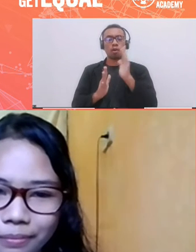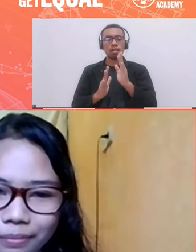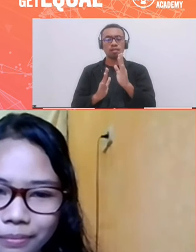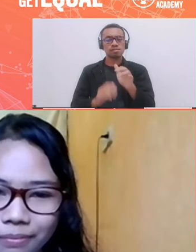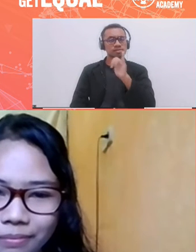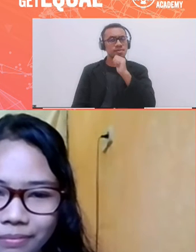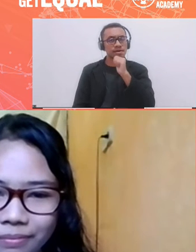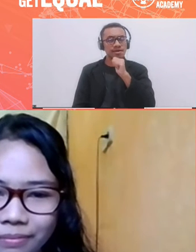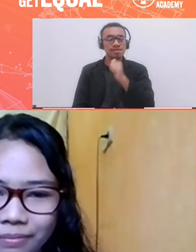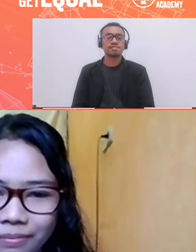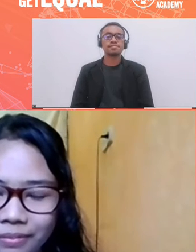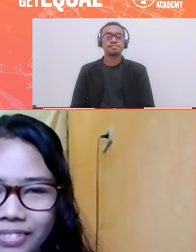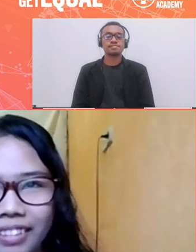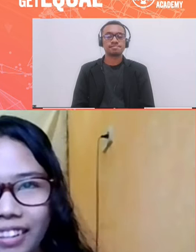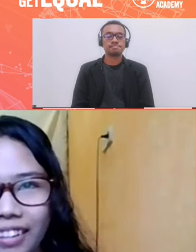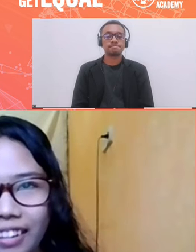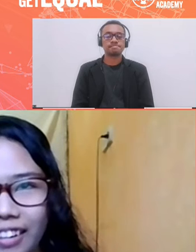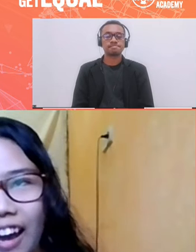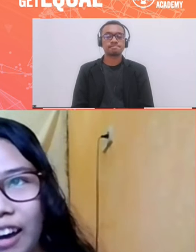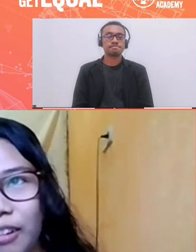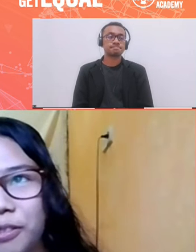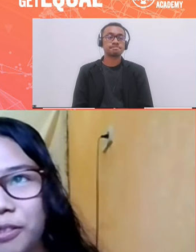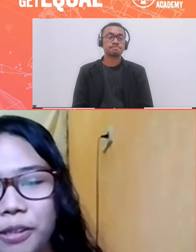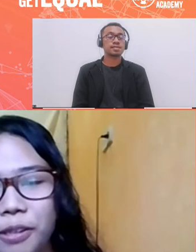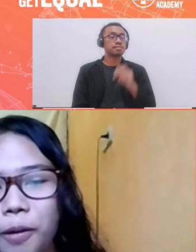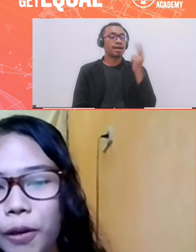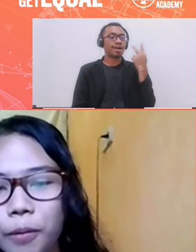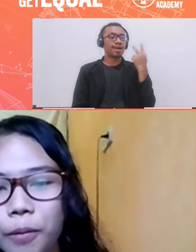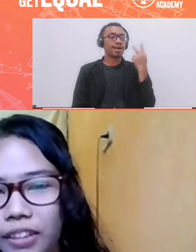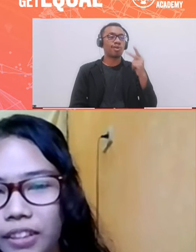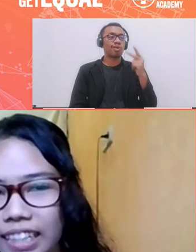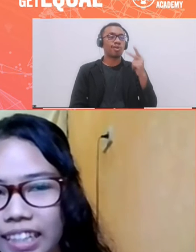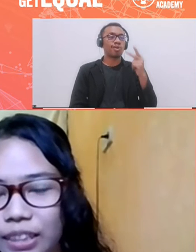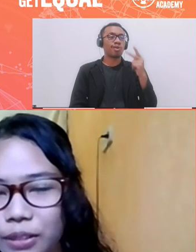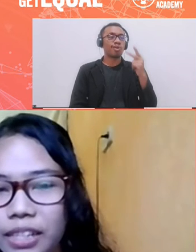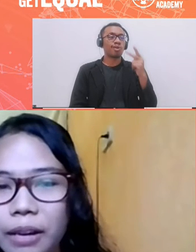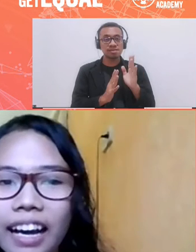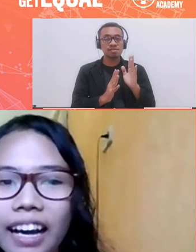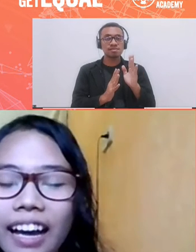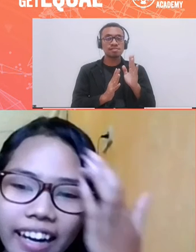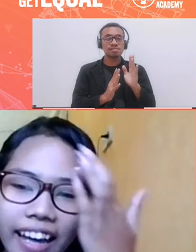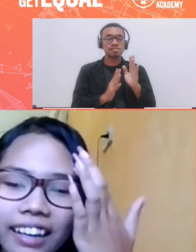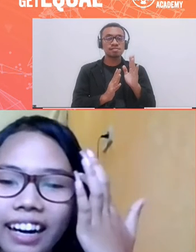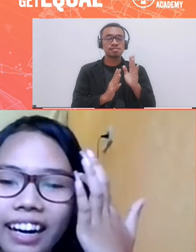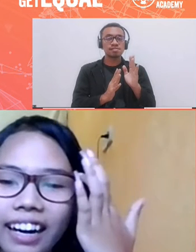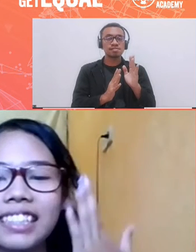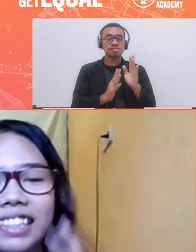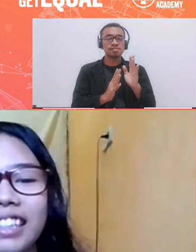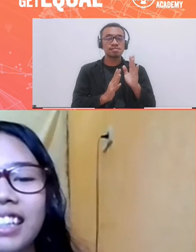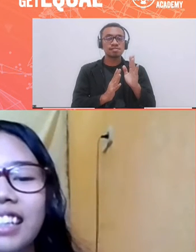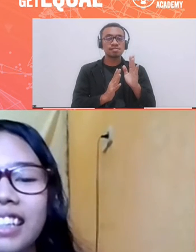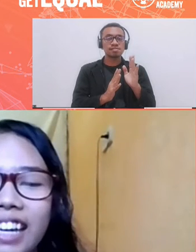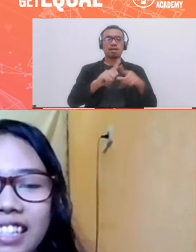over? Aku ngobrol-ngobrolnya itu sama Kak Hana Al-Rashid. Dia salah